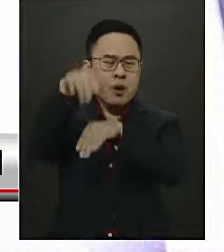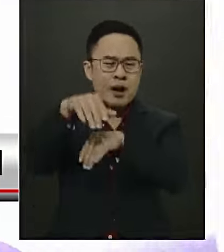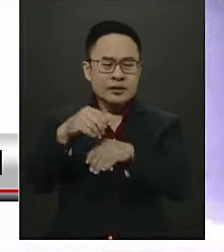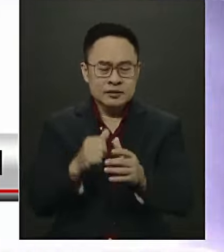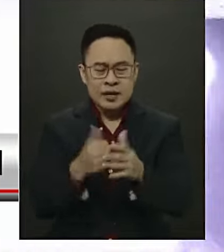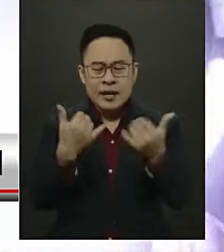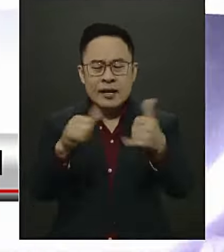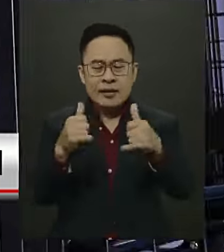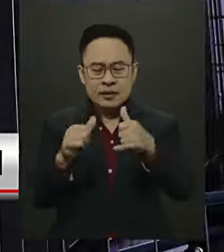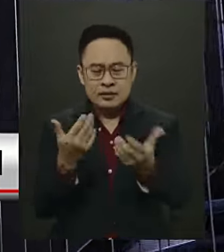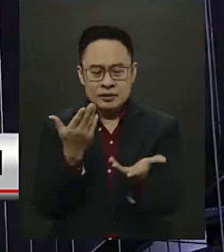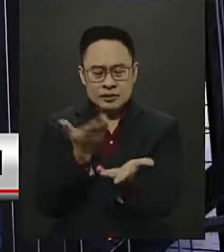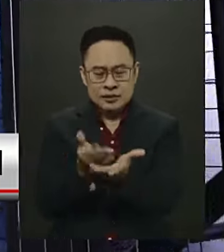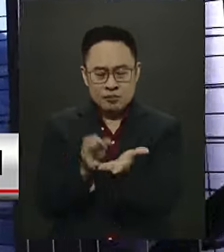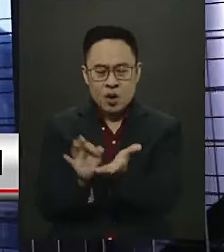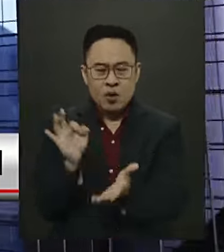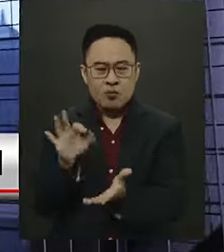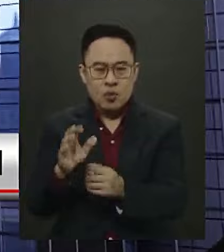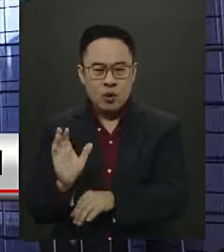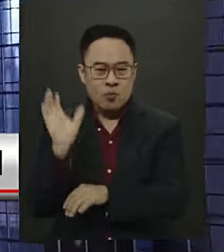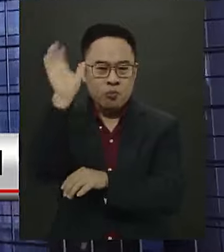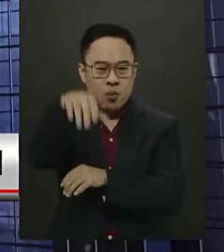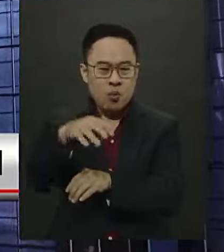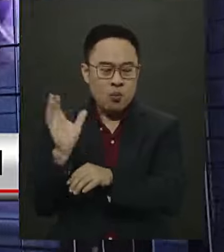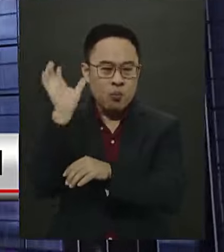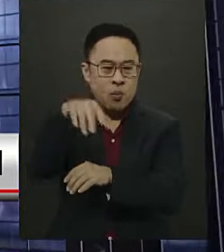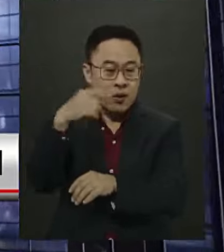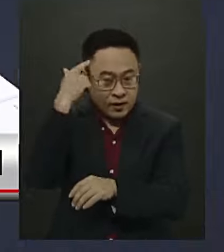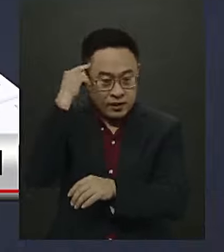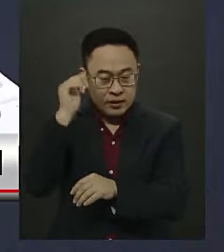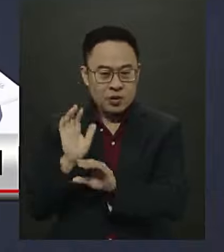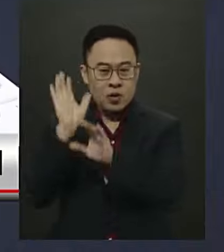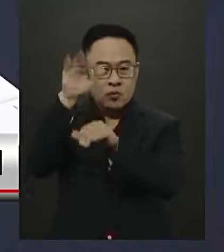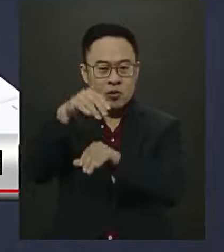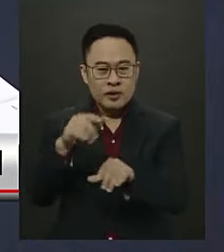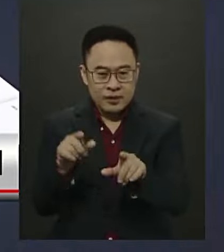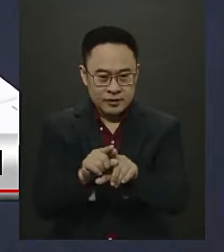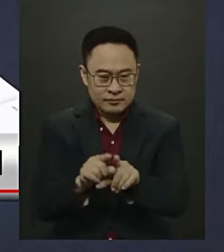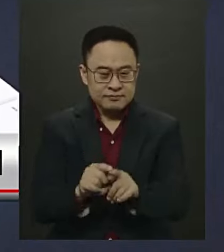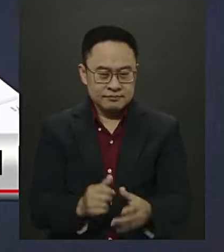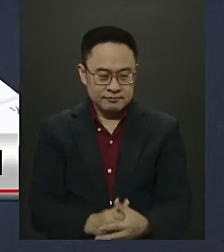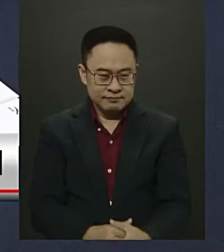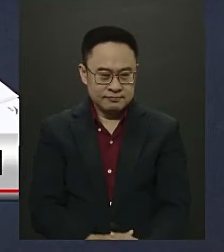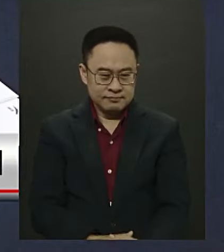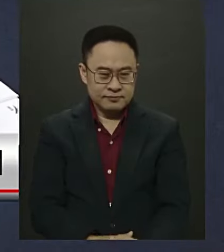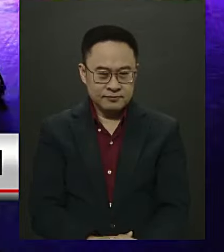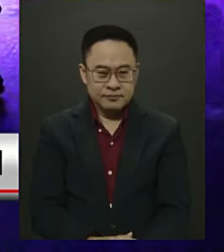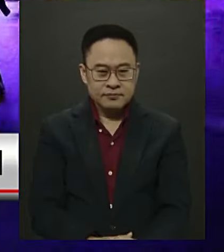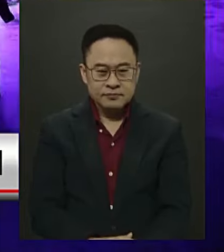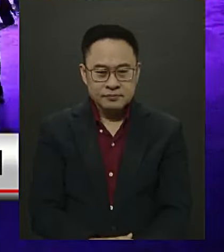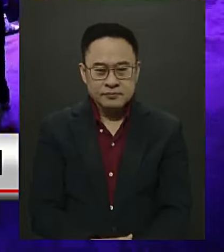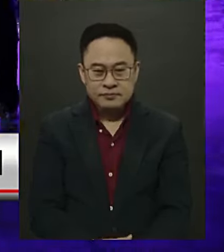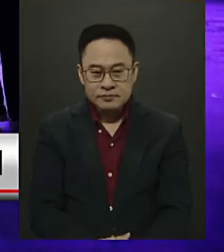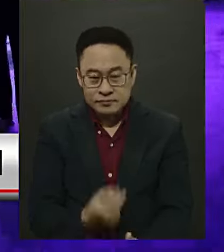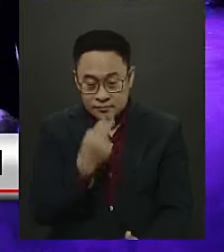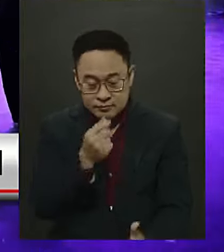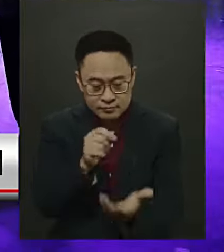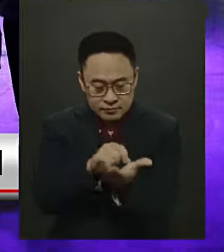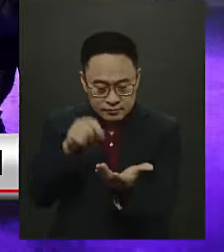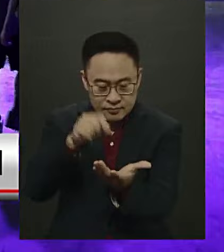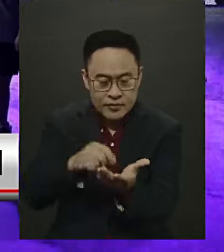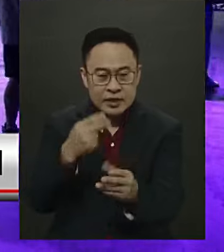ในหัว คุณเล่นตู้เมื่อสักครู่นี้ได้ใช่ไหมคุณ ใช่ใช่ เดี๋ยวพิชชี่ไปถ่ายมุมกับมุมหลายมุมได้ได ้ ไหมเนี่ยกิจกรรมแบบมิดแอนด์กรีนเนี่ยนะ